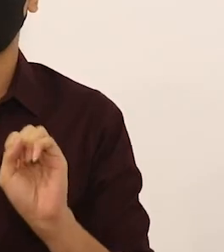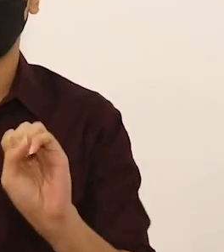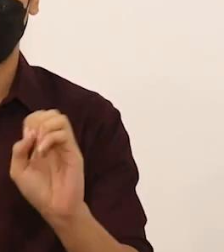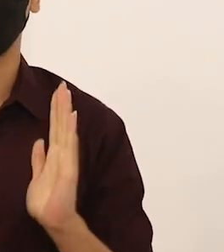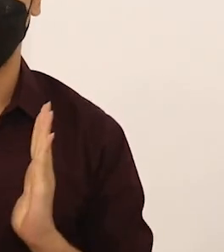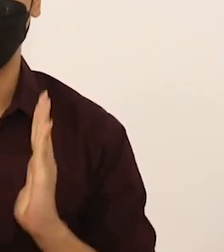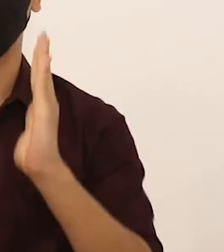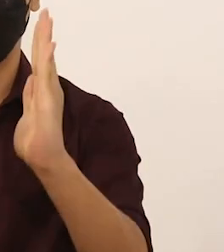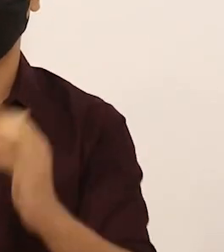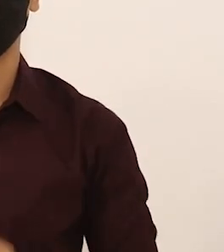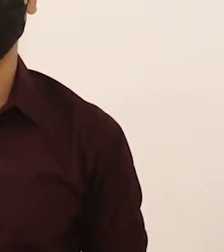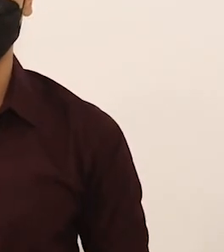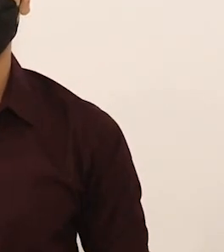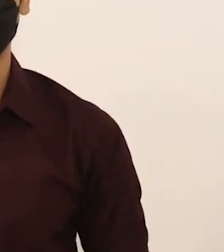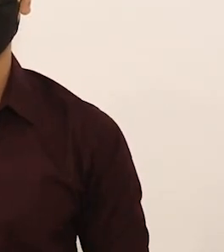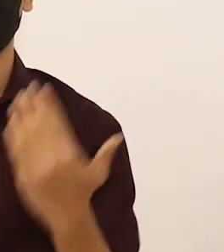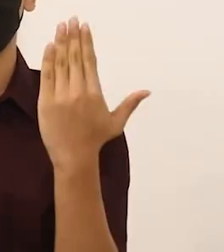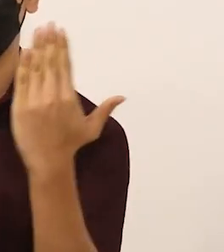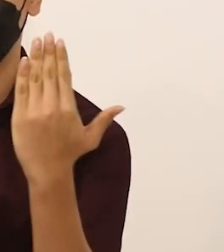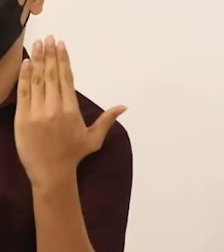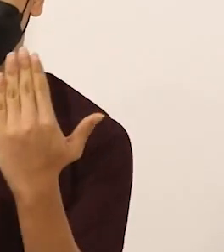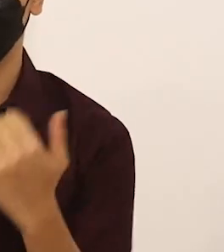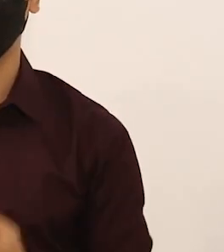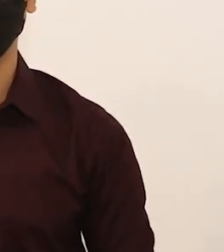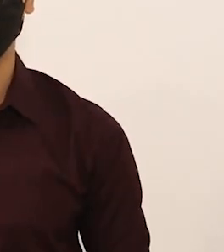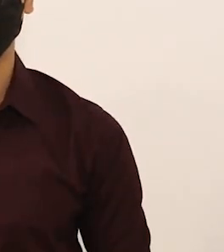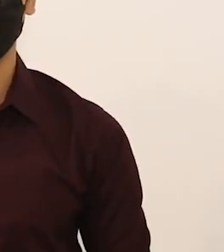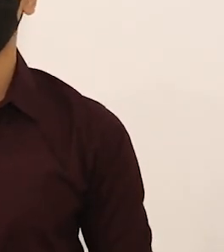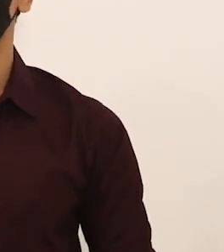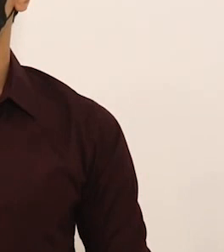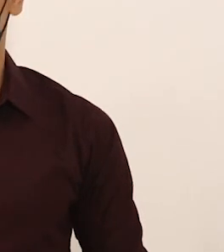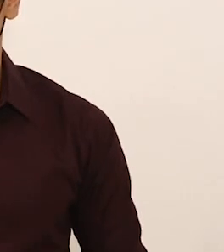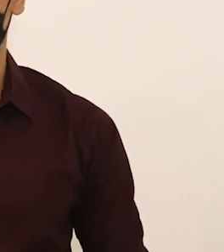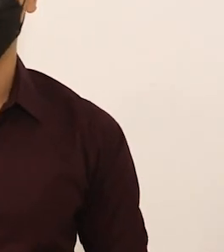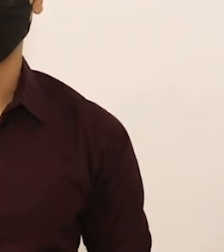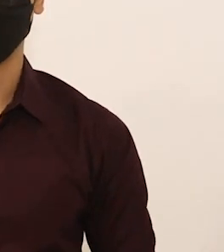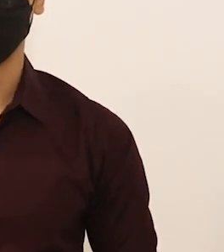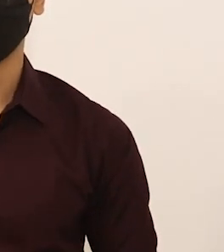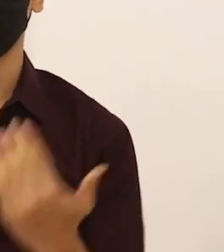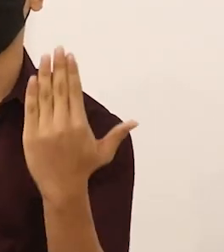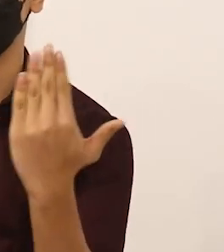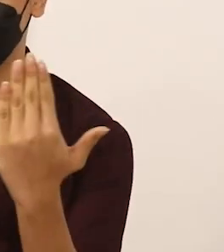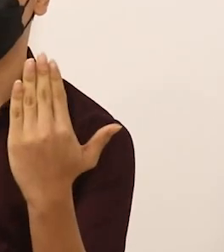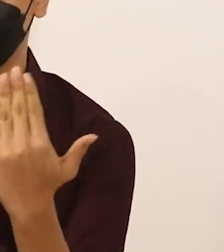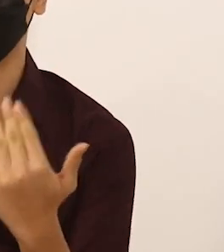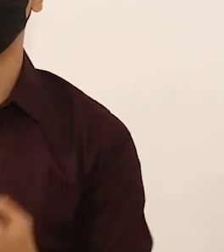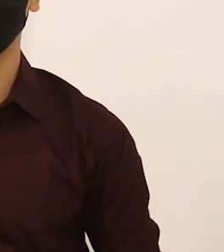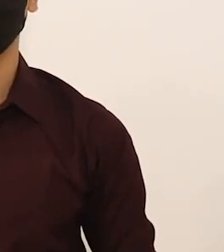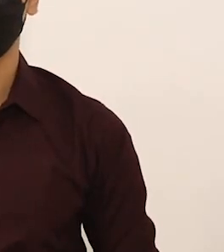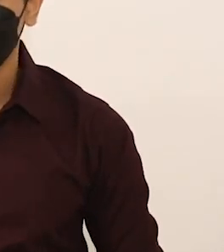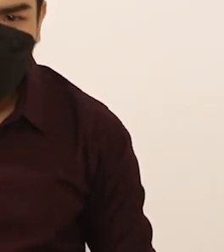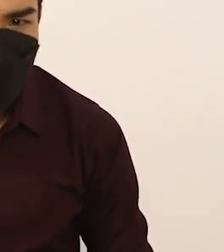ภาษามือมาสอนกันครับลองทำดูนะครับเทคโนโลยีอีกครั้งนะครับเทคโนโล